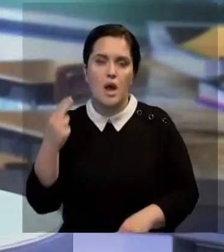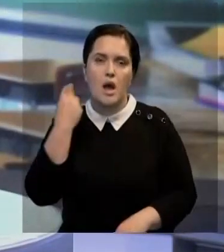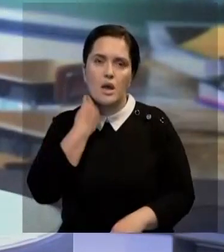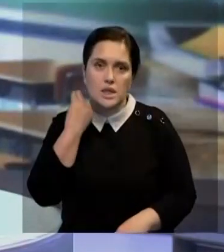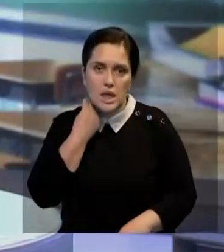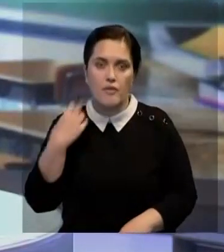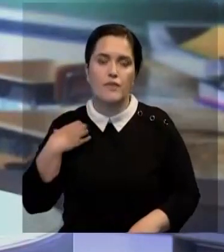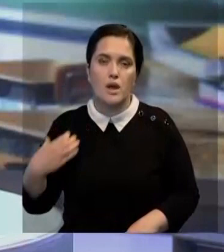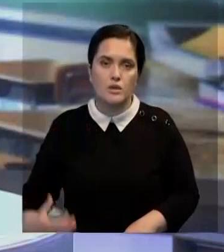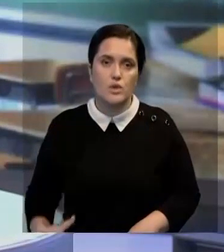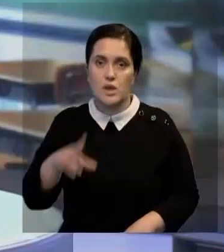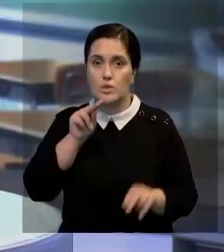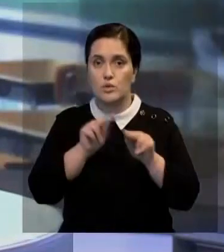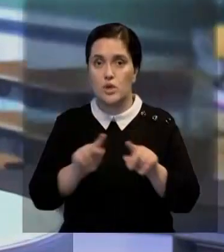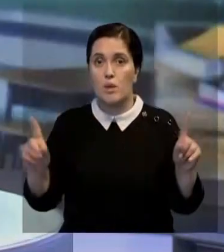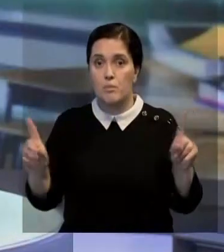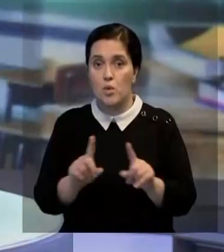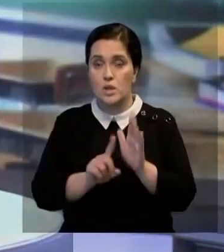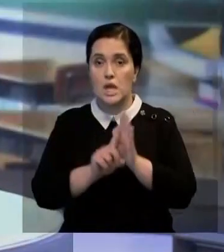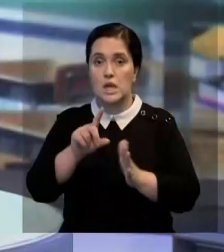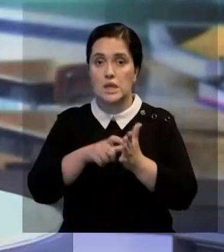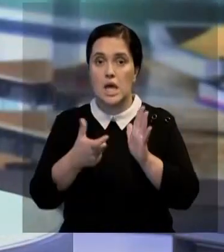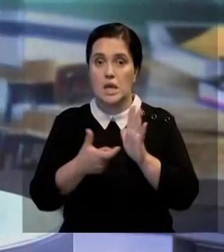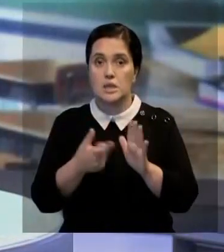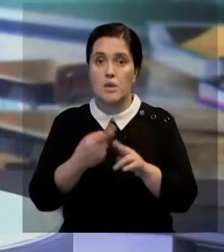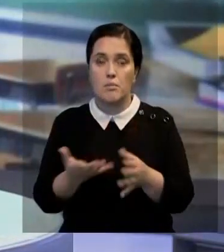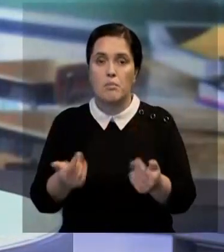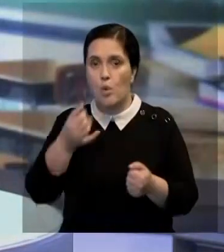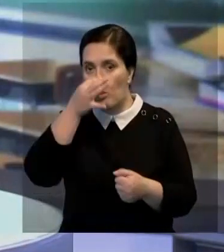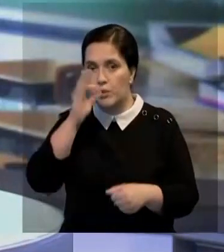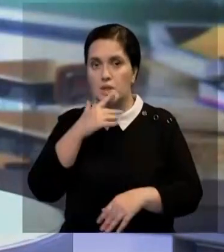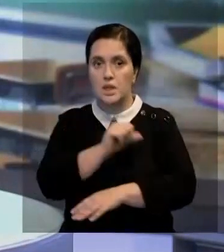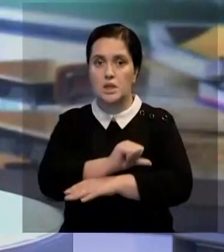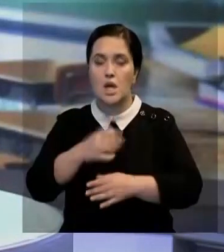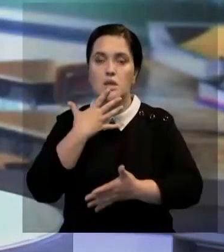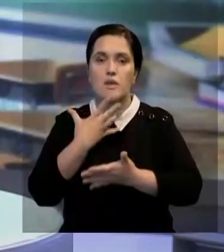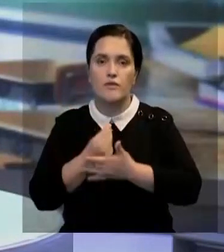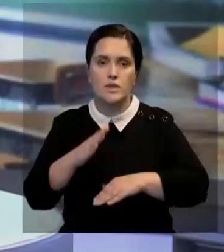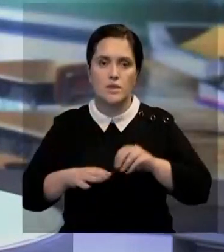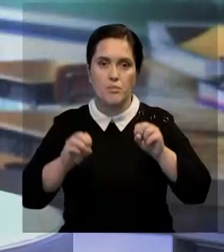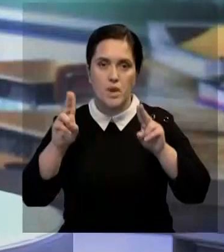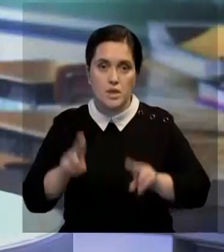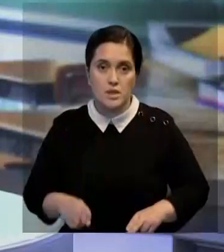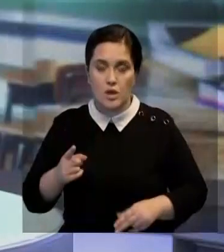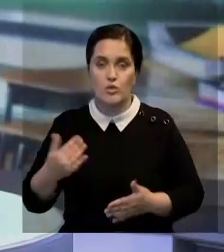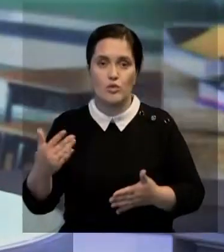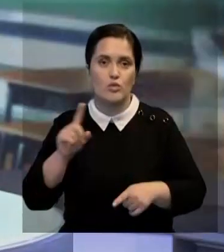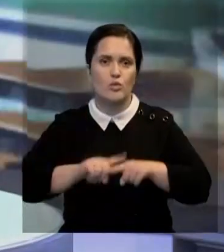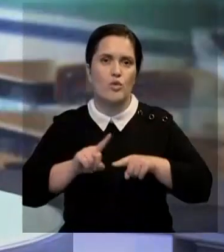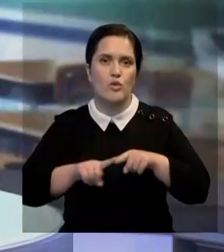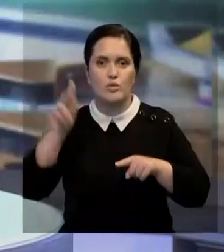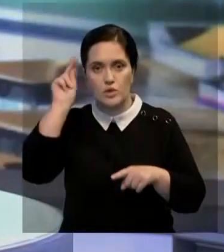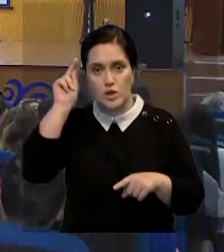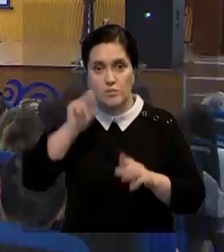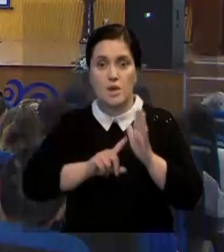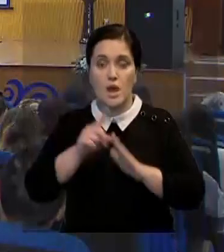французского языков, а также учителя музыки и начальных классов страны перенимали опыт иностранных и отечественных экспертов. В канун нового учебного